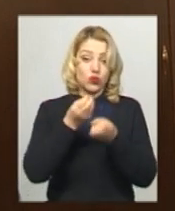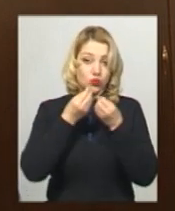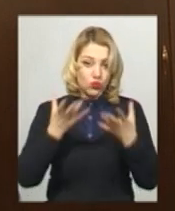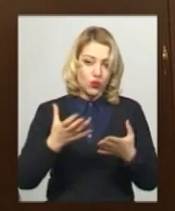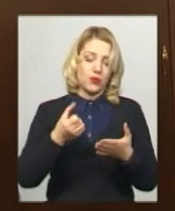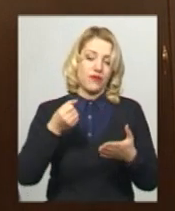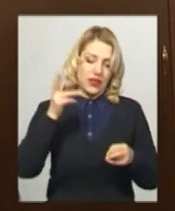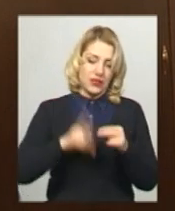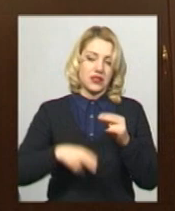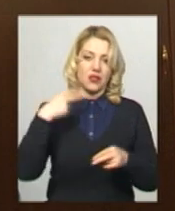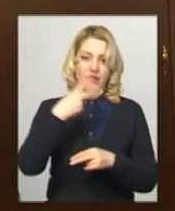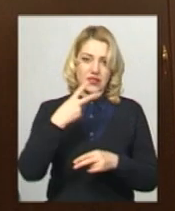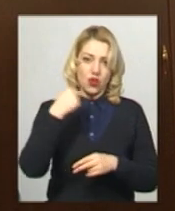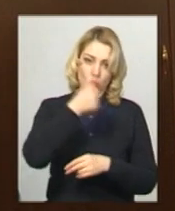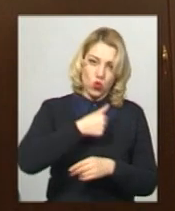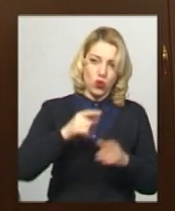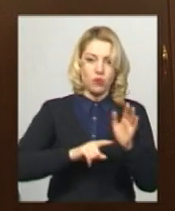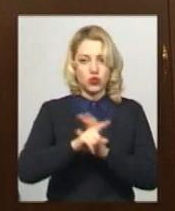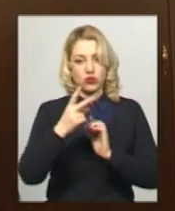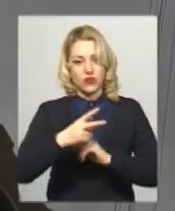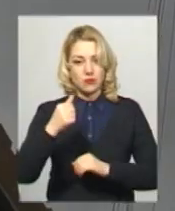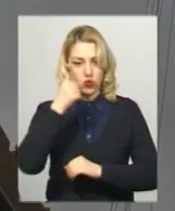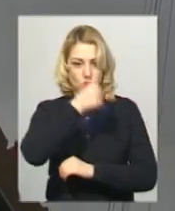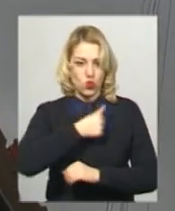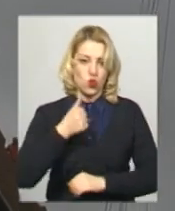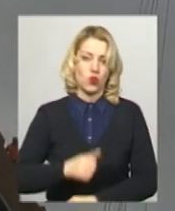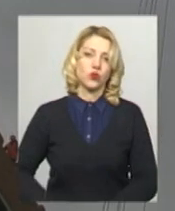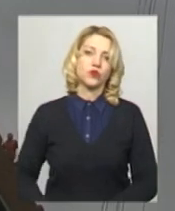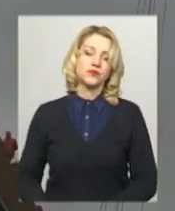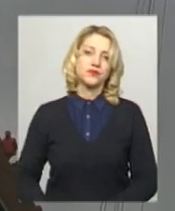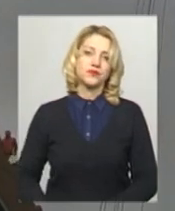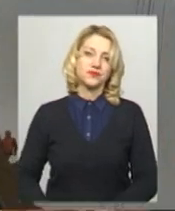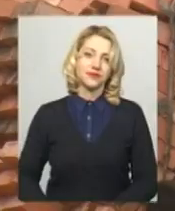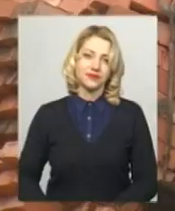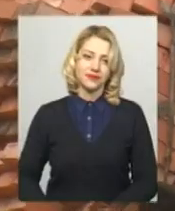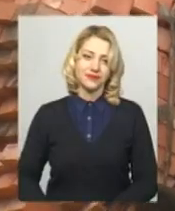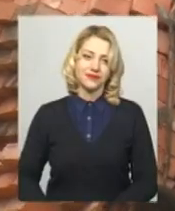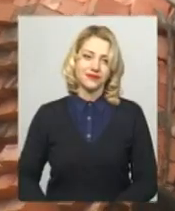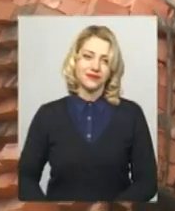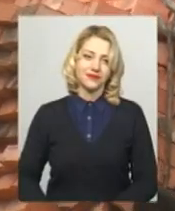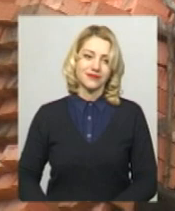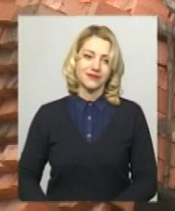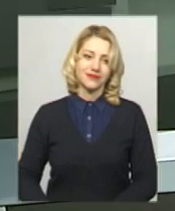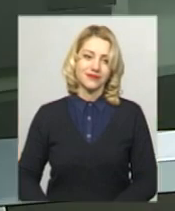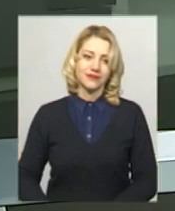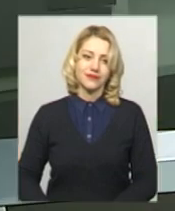кінці 2020 року або початок 2021 року. Тетяна Ворожцова, Віктор Кривий, новини Поділля, Центр.